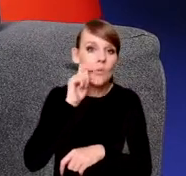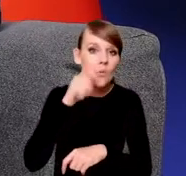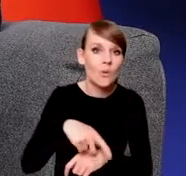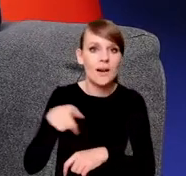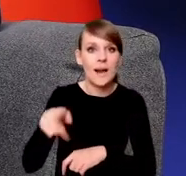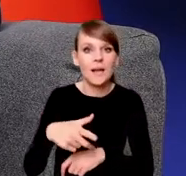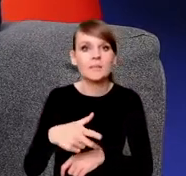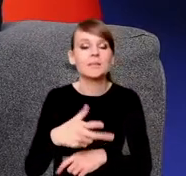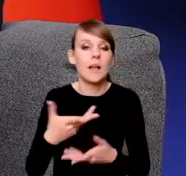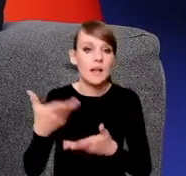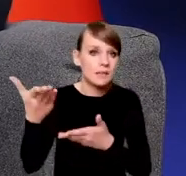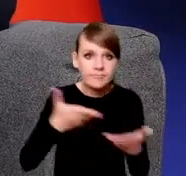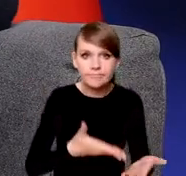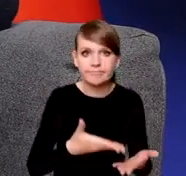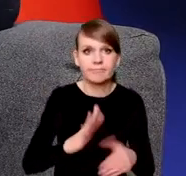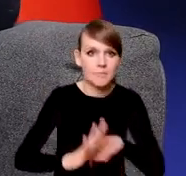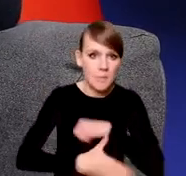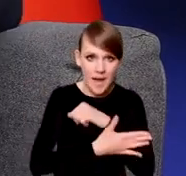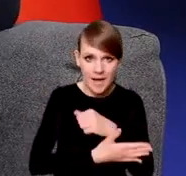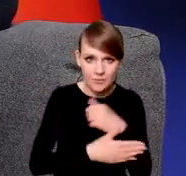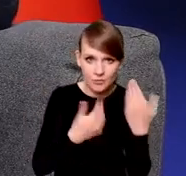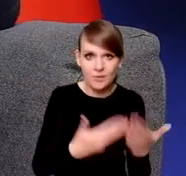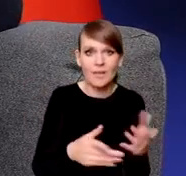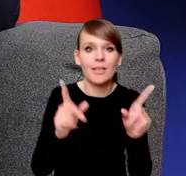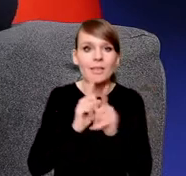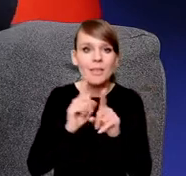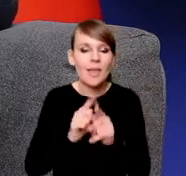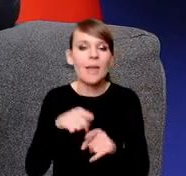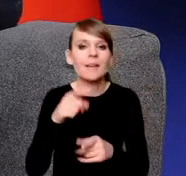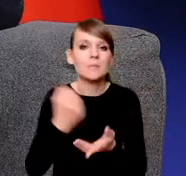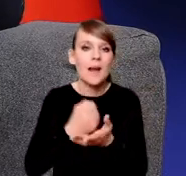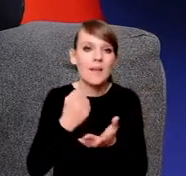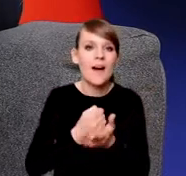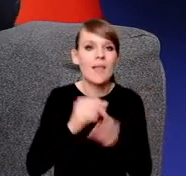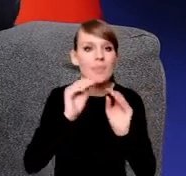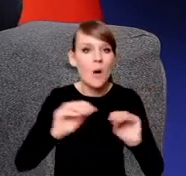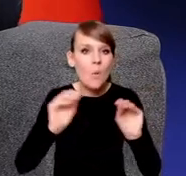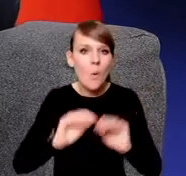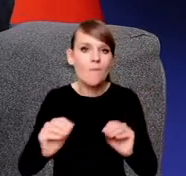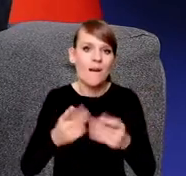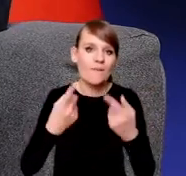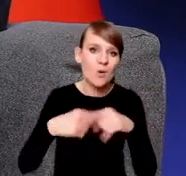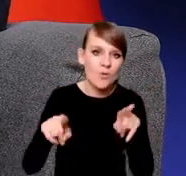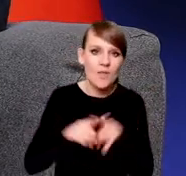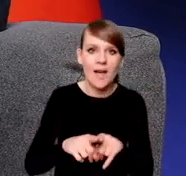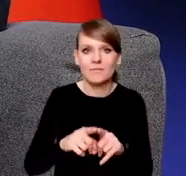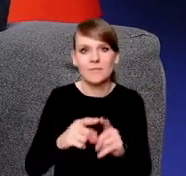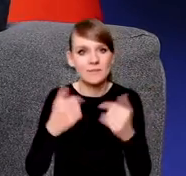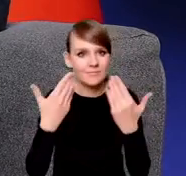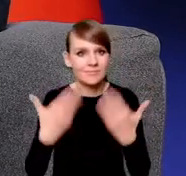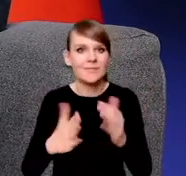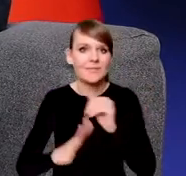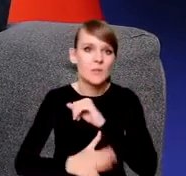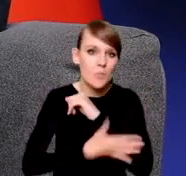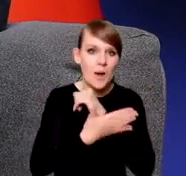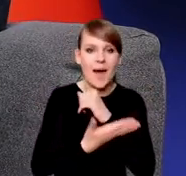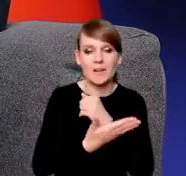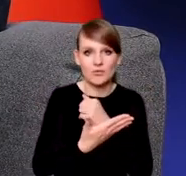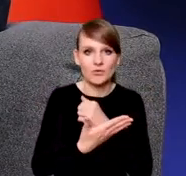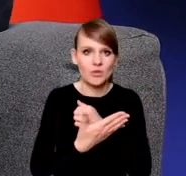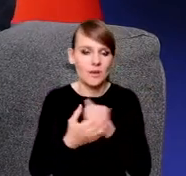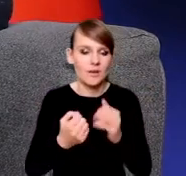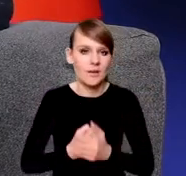ale z drugiej strony cały obszar działalności naukowej, wykonawczej, takiego wsparcia już bardzo infrastrukturalnego.